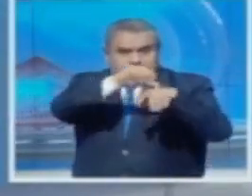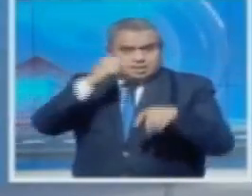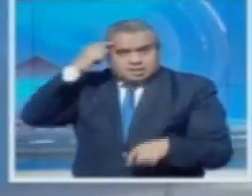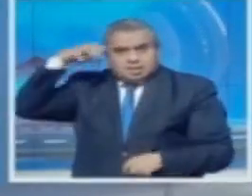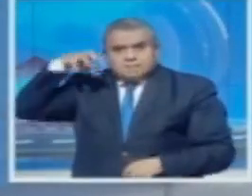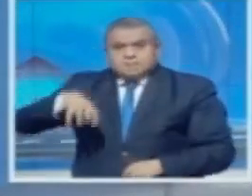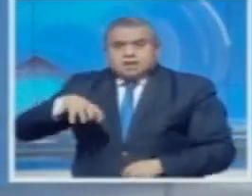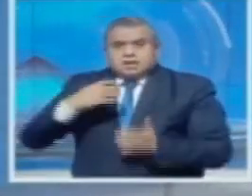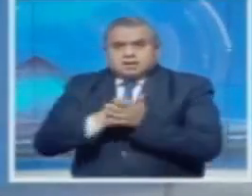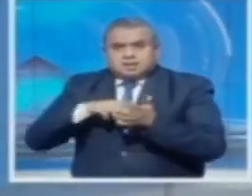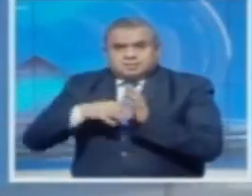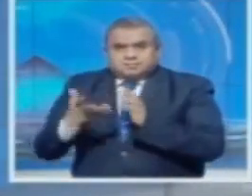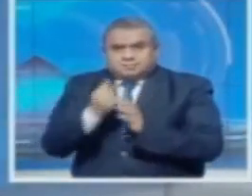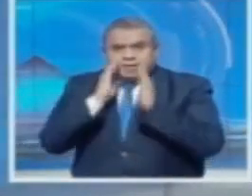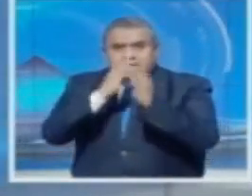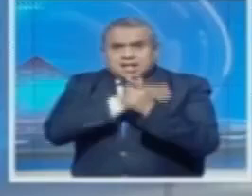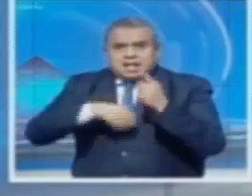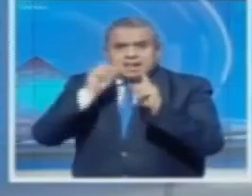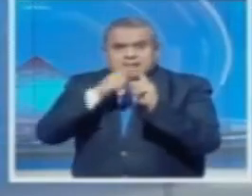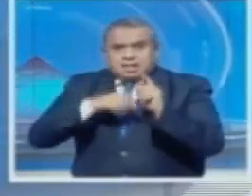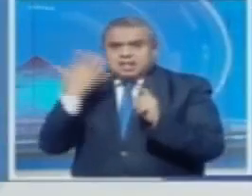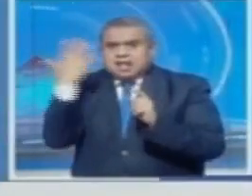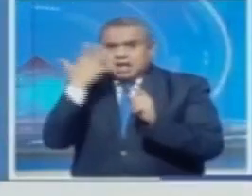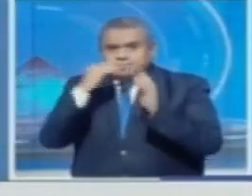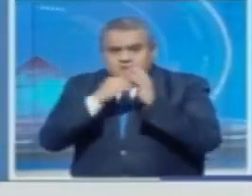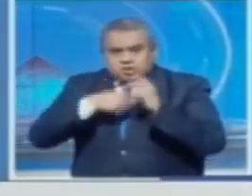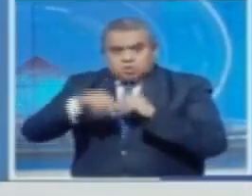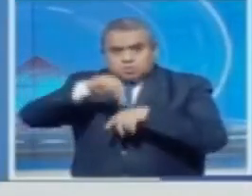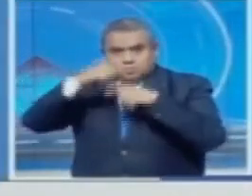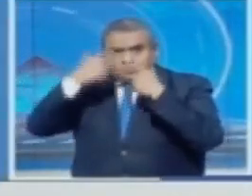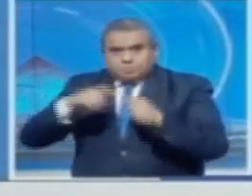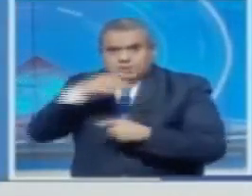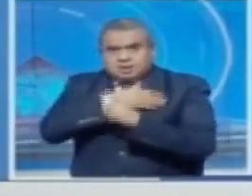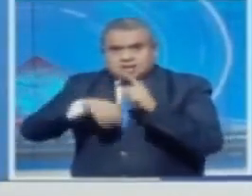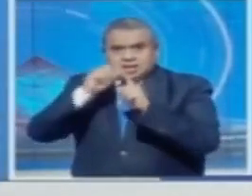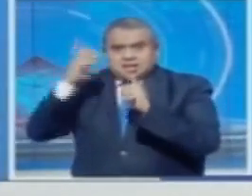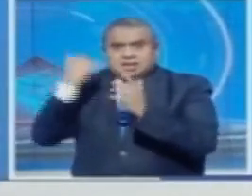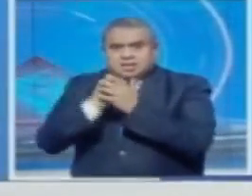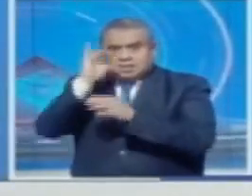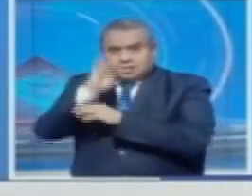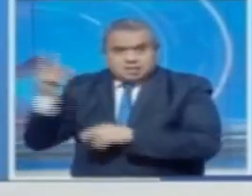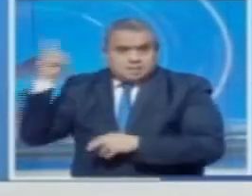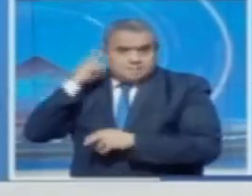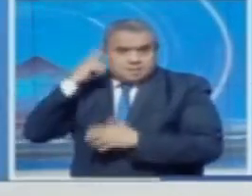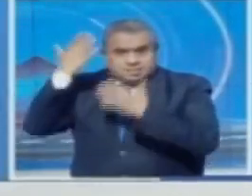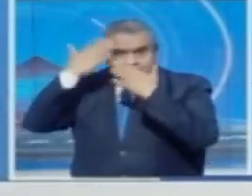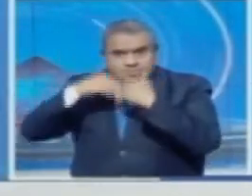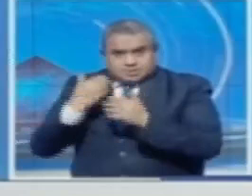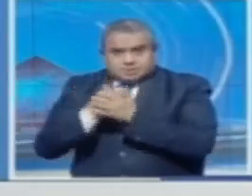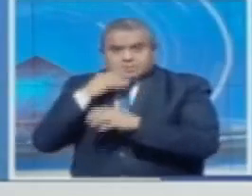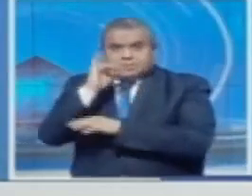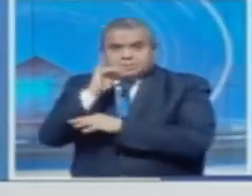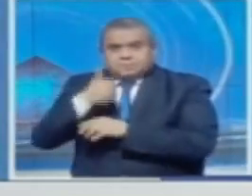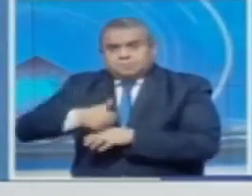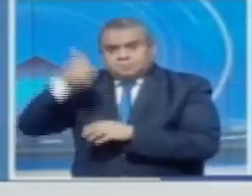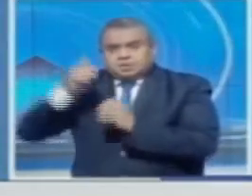المكرمة تمهيدا لأداء مناسك الحج بعد 5 أيام قضاها الحجاج في رحاب المدينة وسط تيسيرات